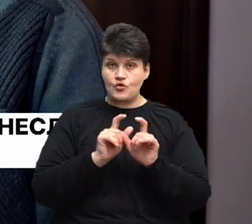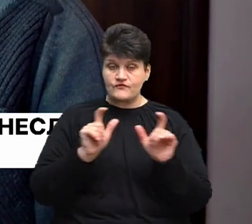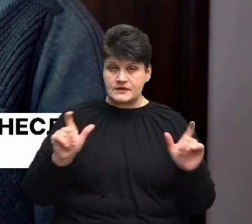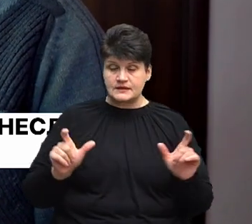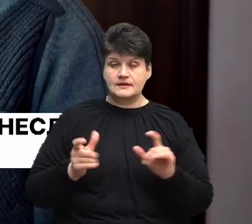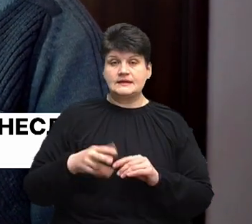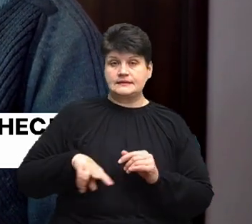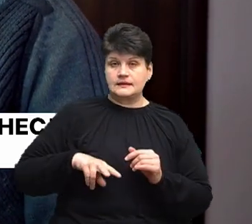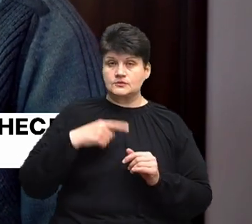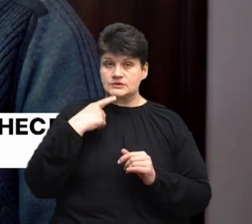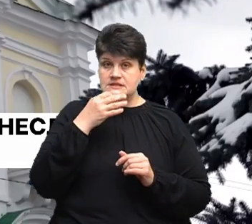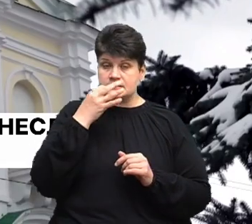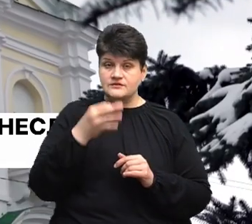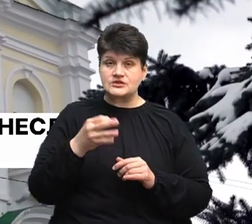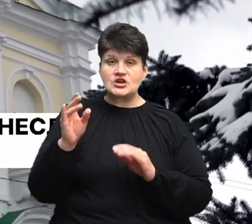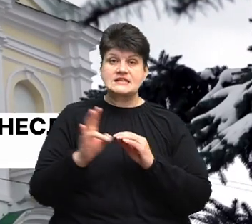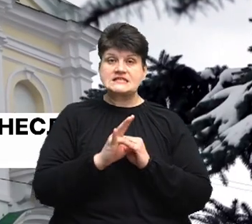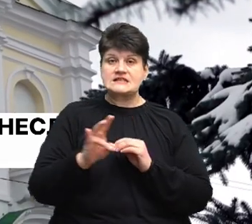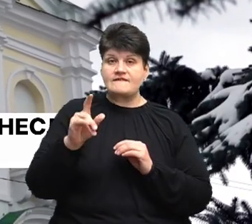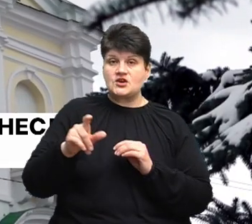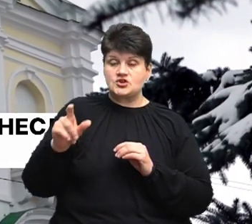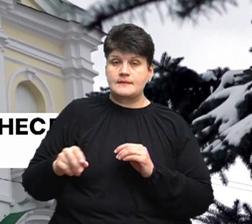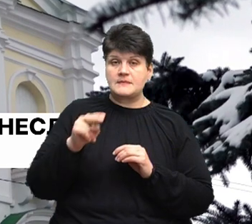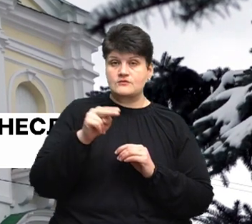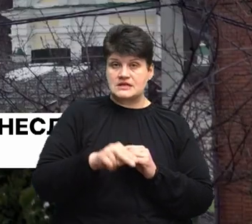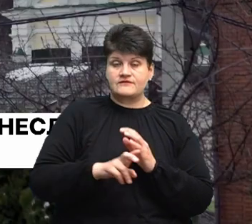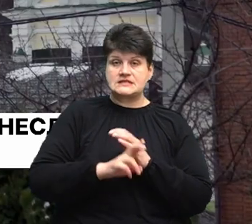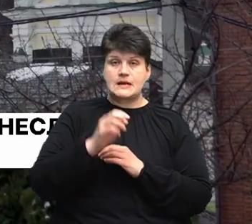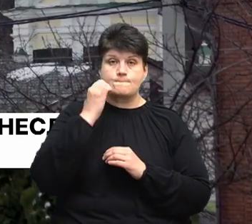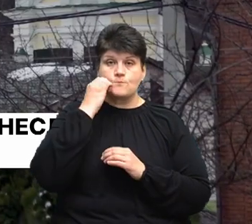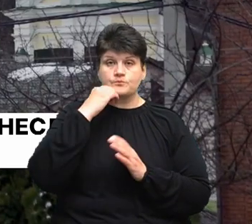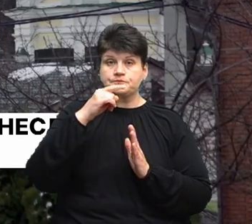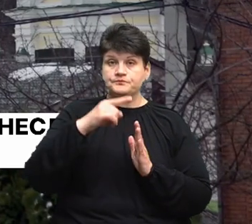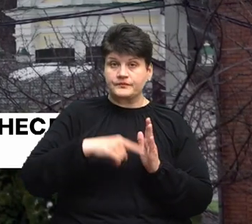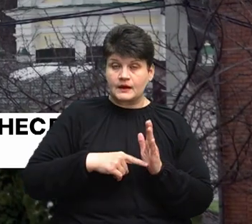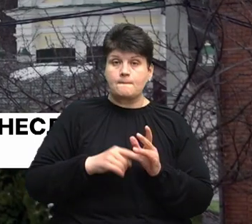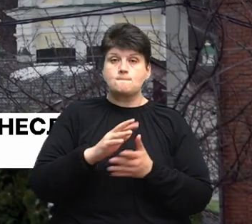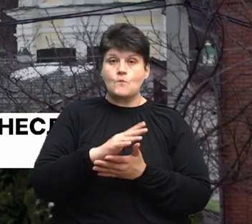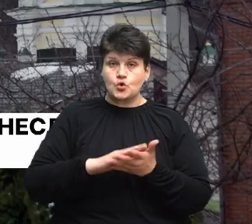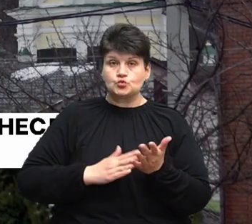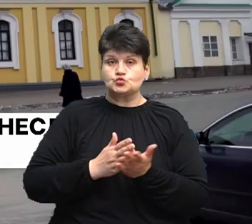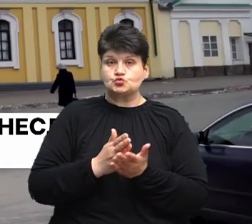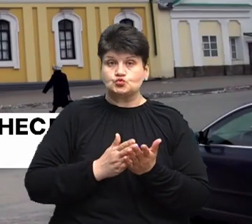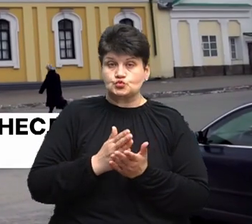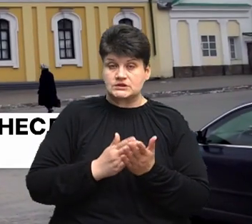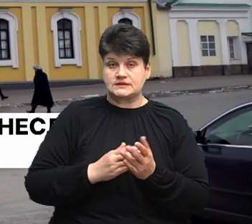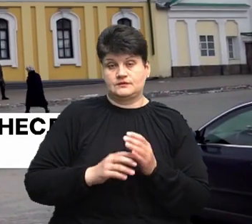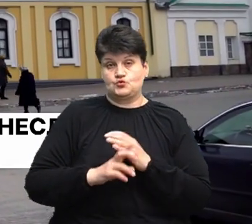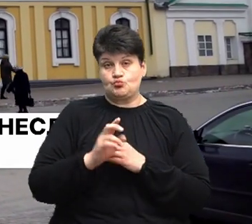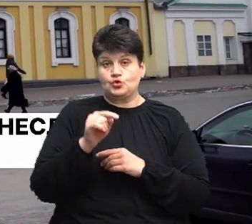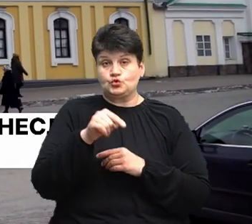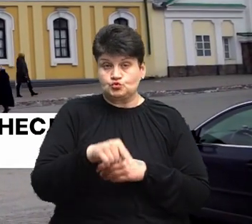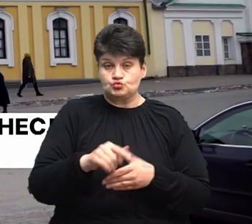Микулича, священники Української православної церкви Московського патріархату продовжують служити в соборі, попри те, що договір на